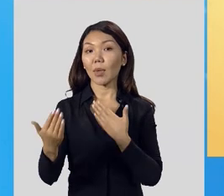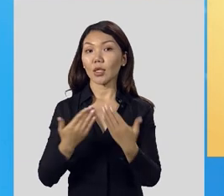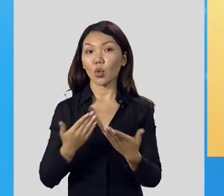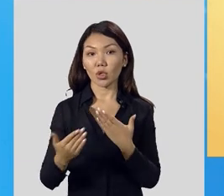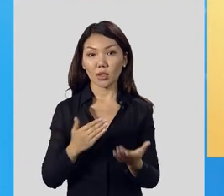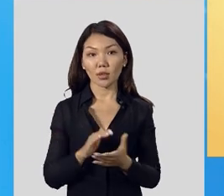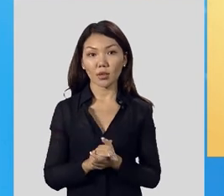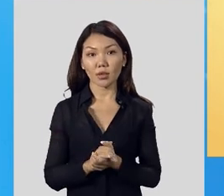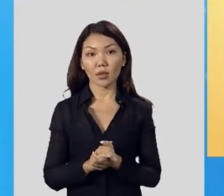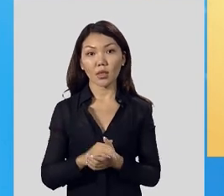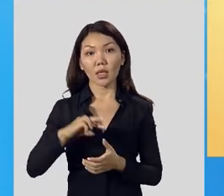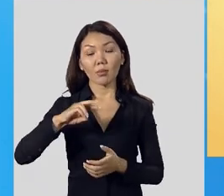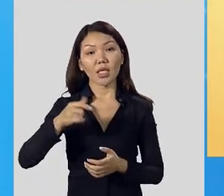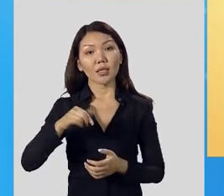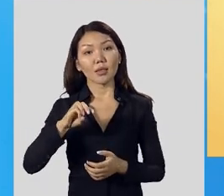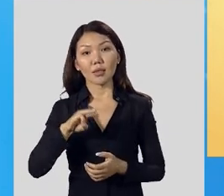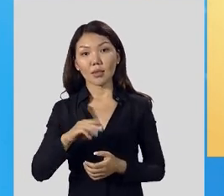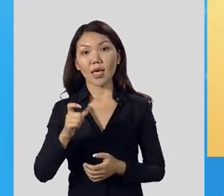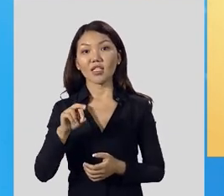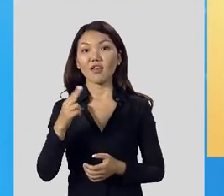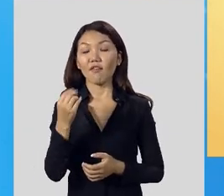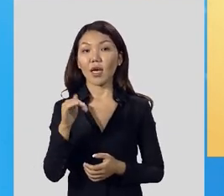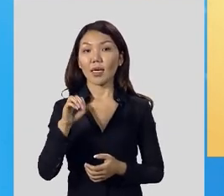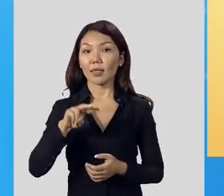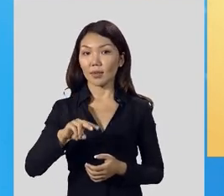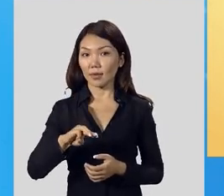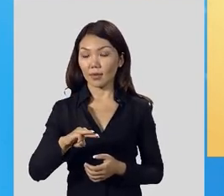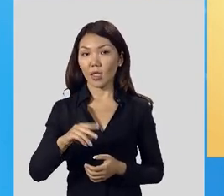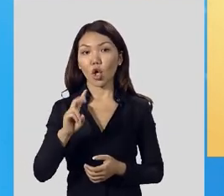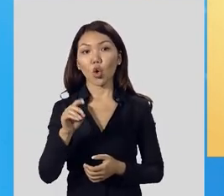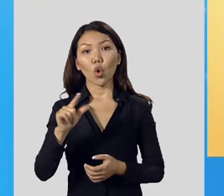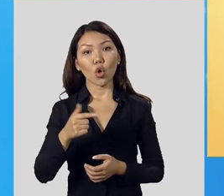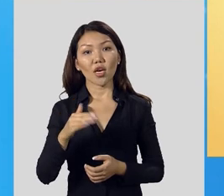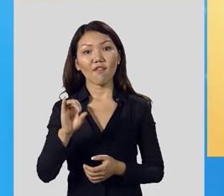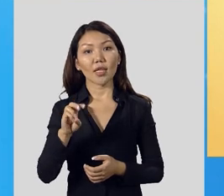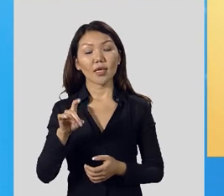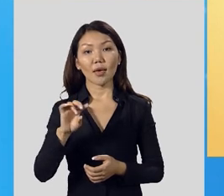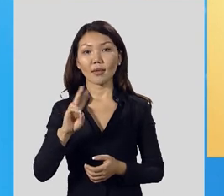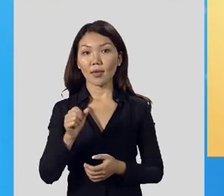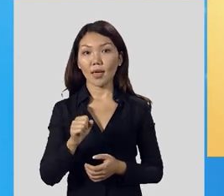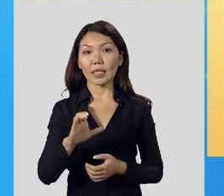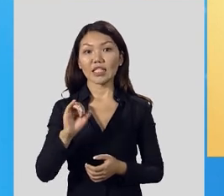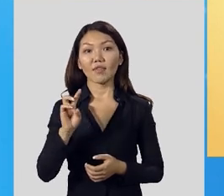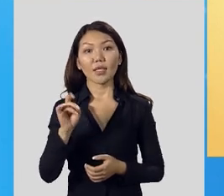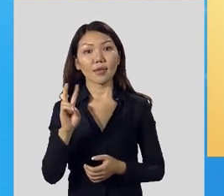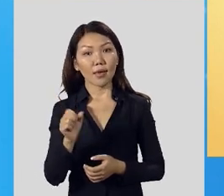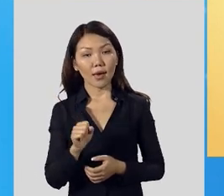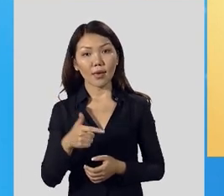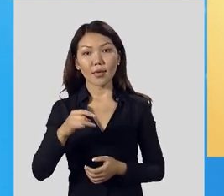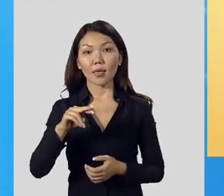относятся менингит, энцефалит, корь, ветрянка, свинка,